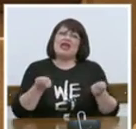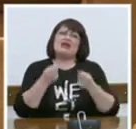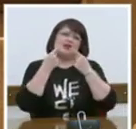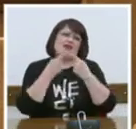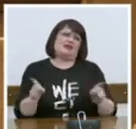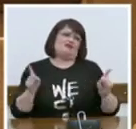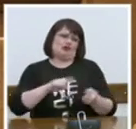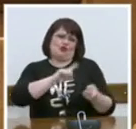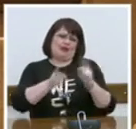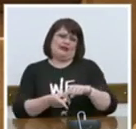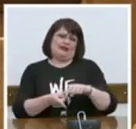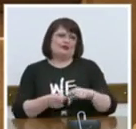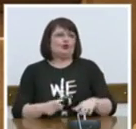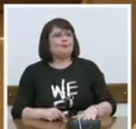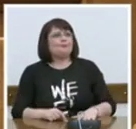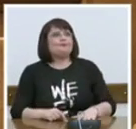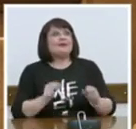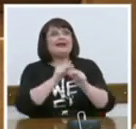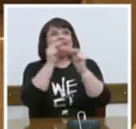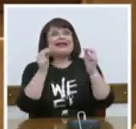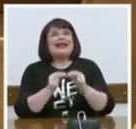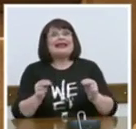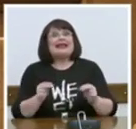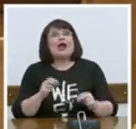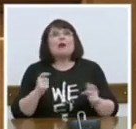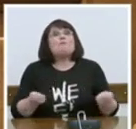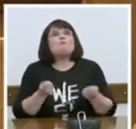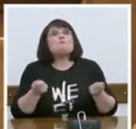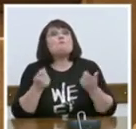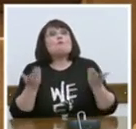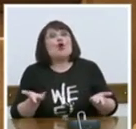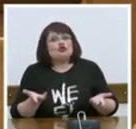αντίθετα. Τελικά, πώς αξιοποιήσαμε το